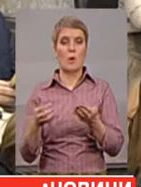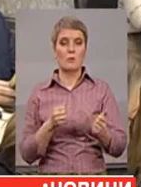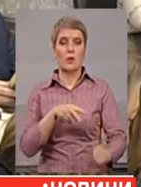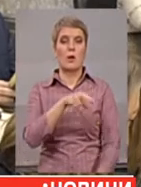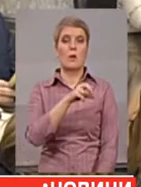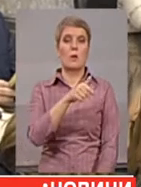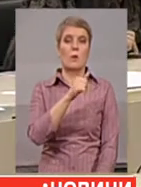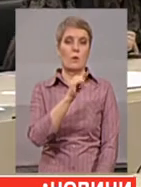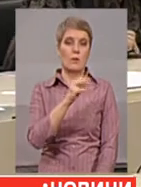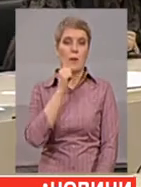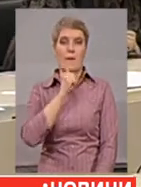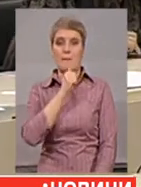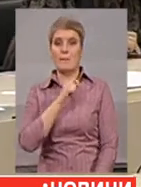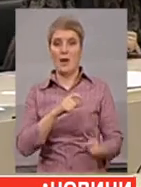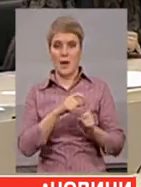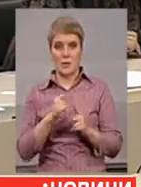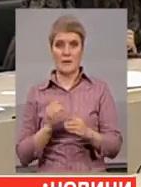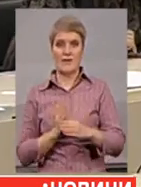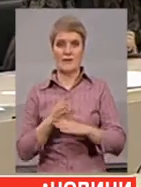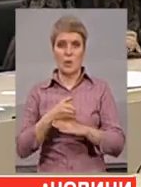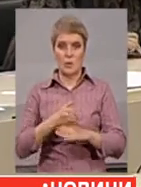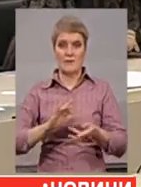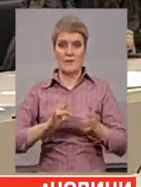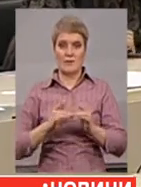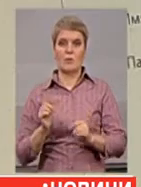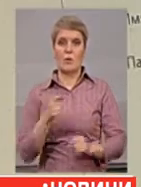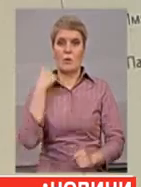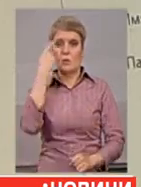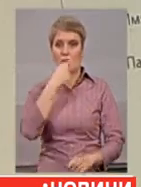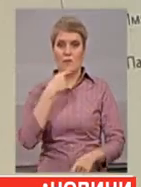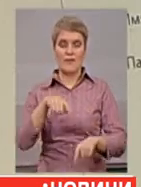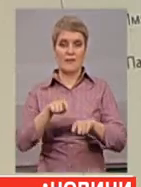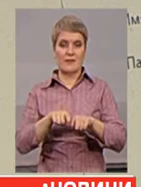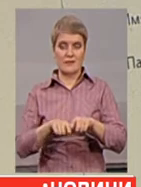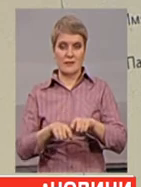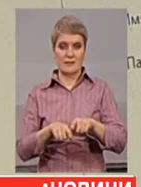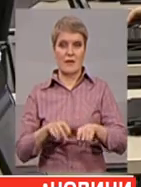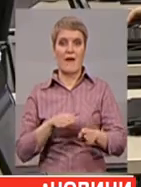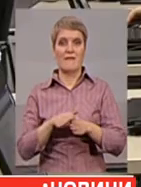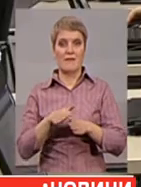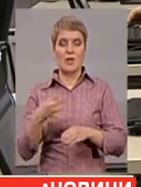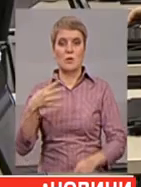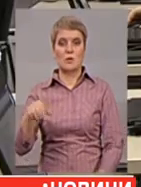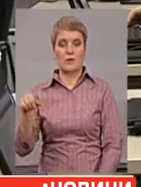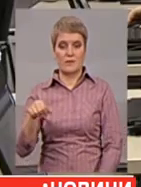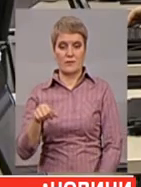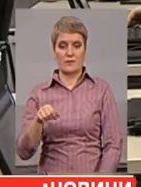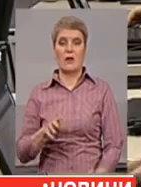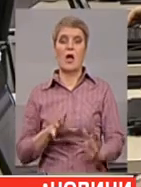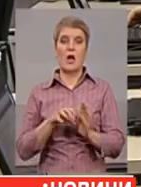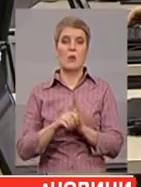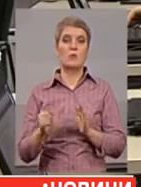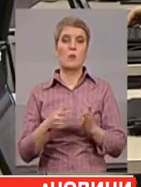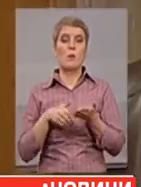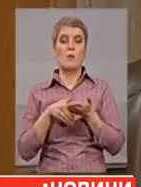входу в систему. Для кожного індивідуальний тест із 40 питань. На виконання є 40 хвилин. Із прохідним балом його завершує ще один помічник нардепа